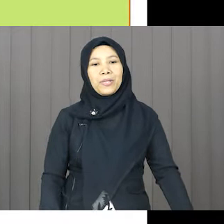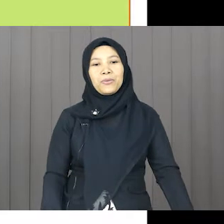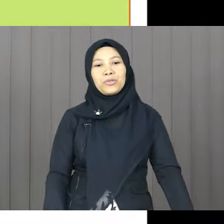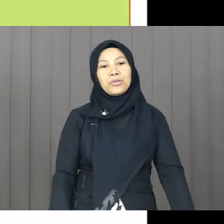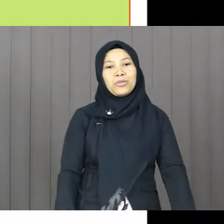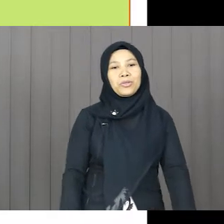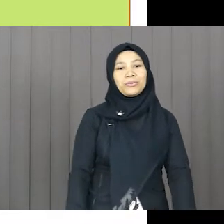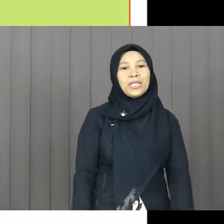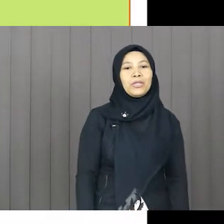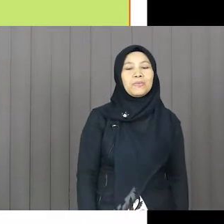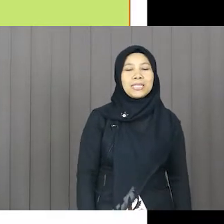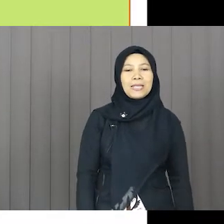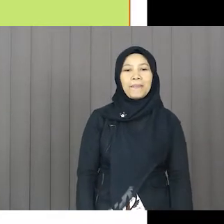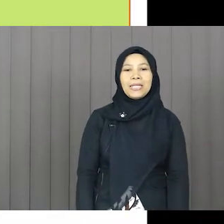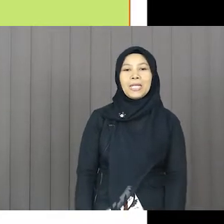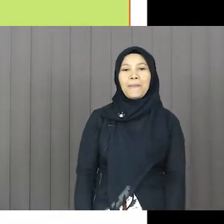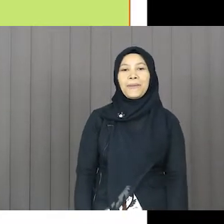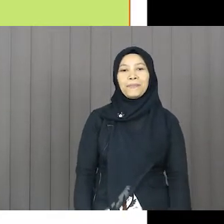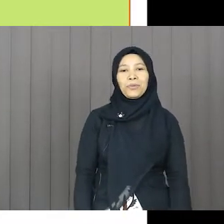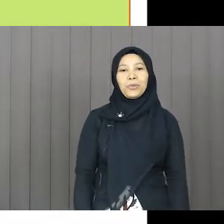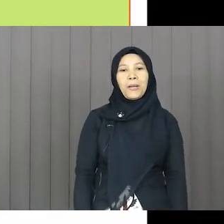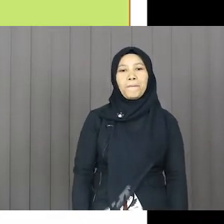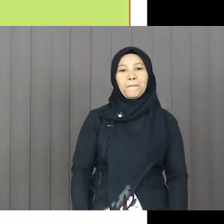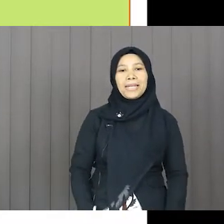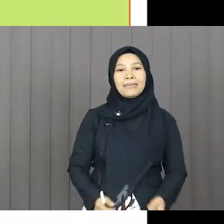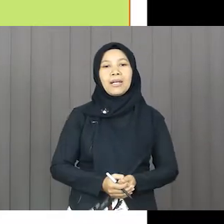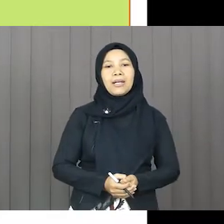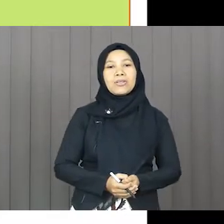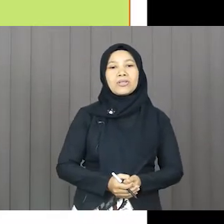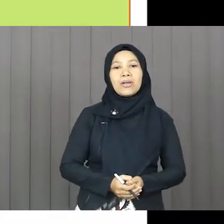tahun 2007 itu mencapai